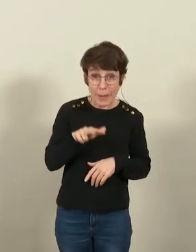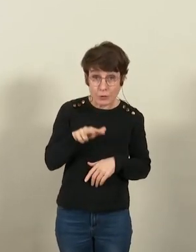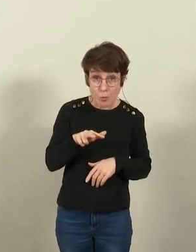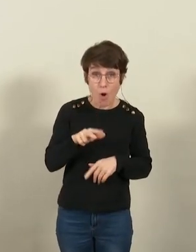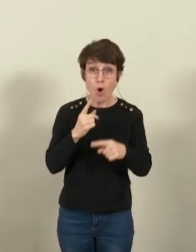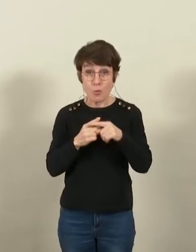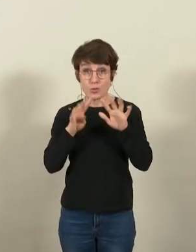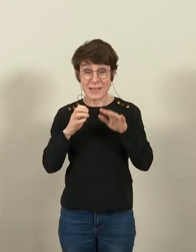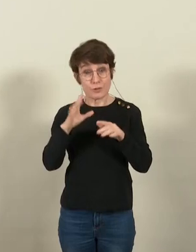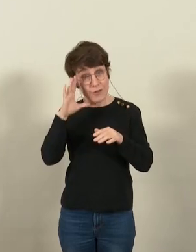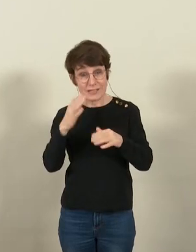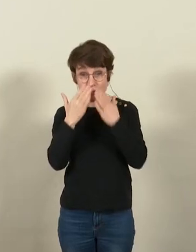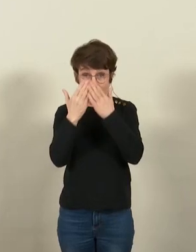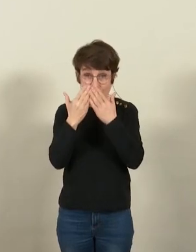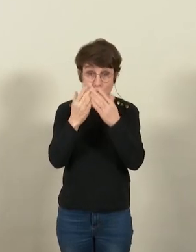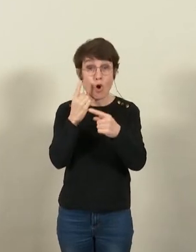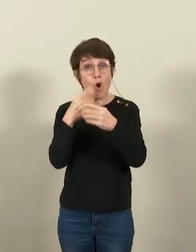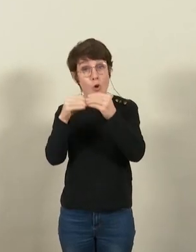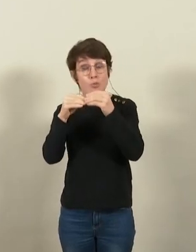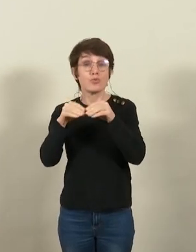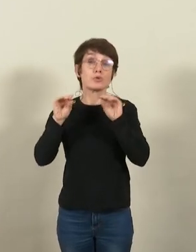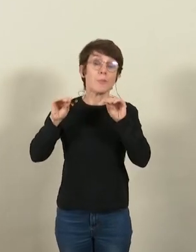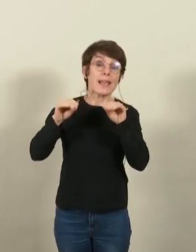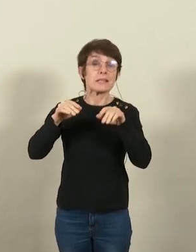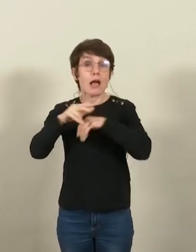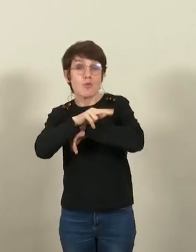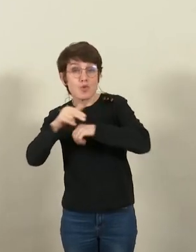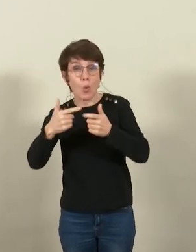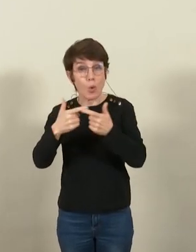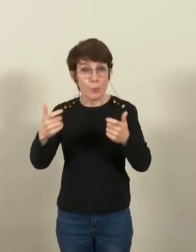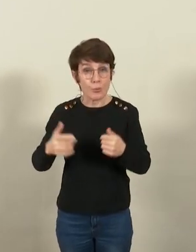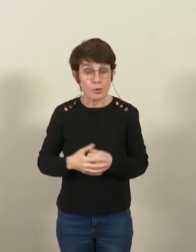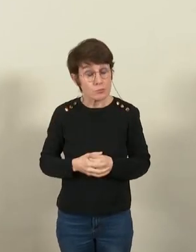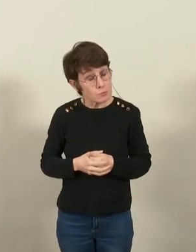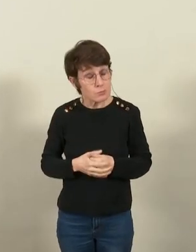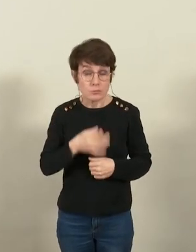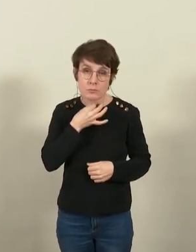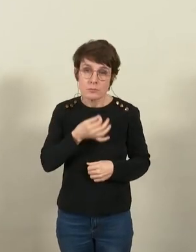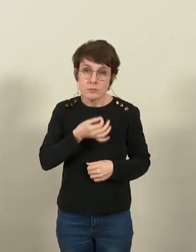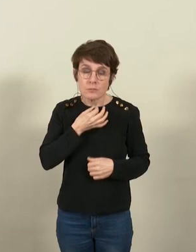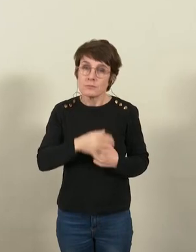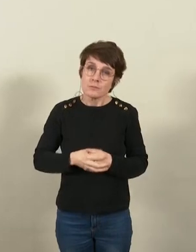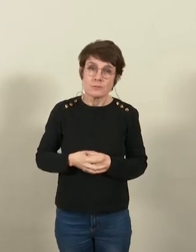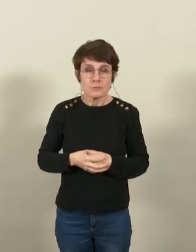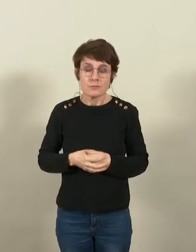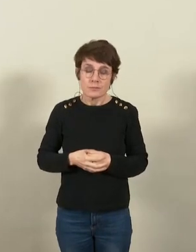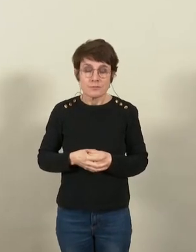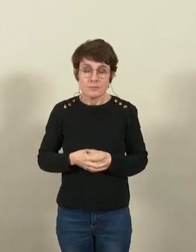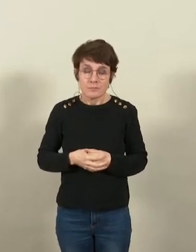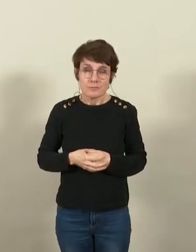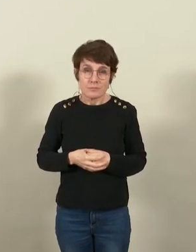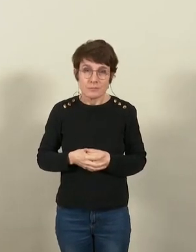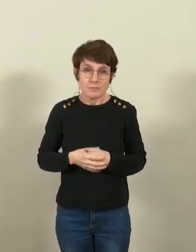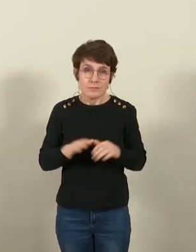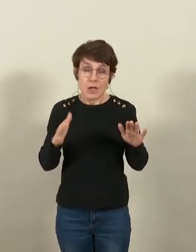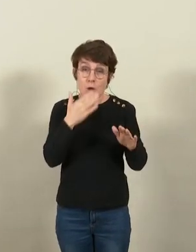d'étudiants et des locaux d'activité si j'ai bien compris alors à ce stade je dois vous dire que pour nous vous feriez mieux de conserver